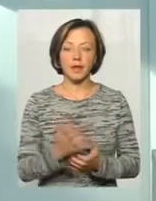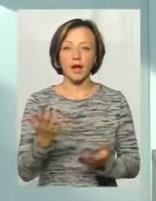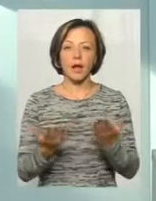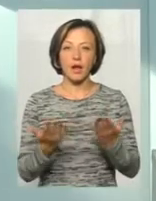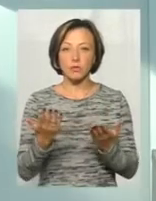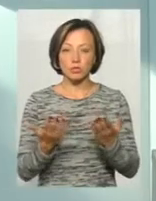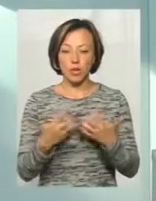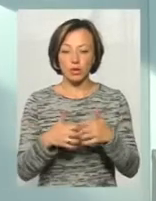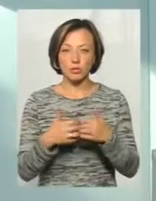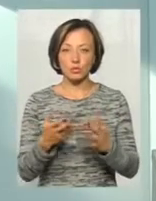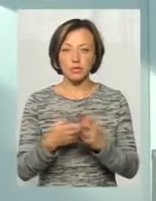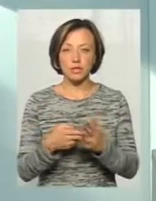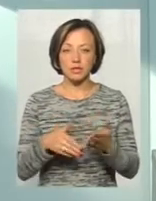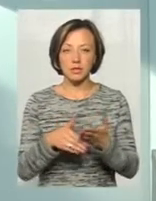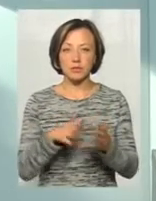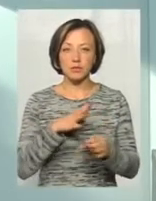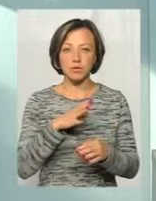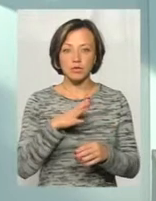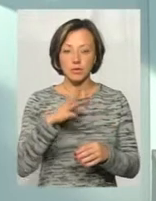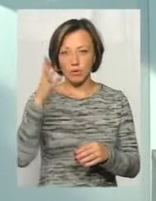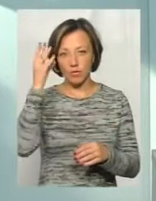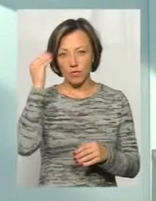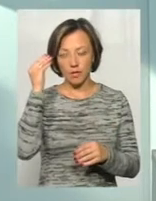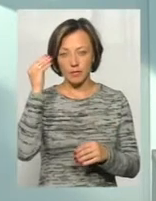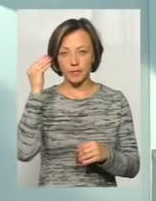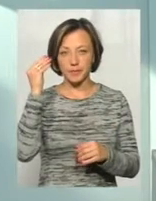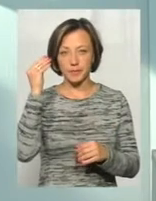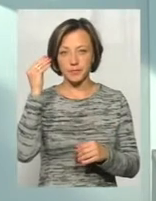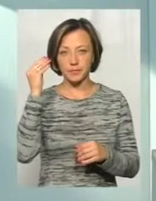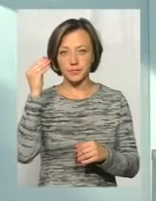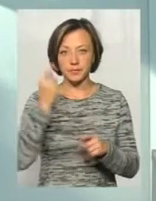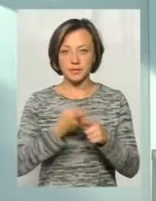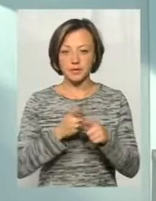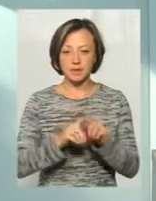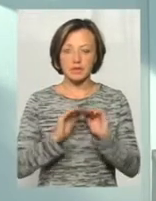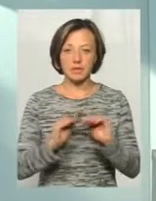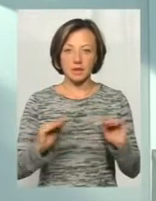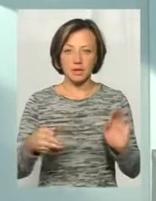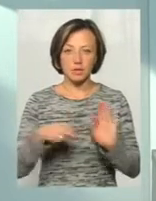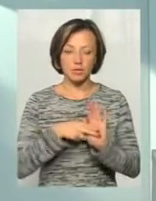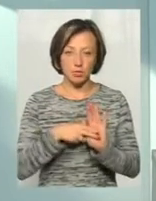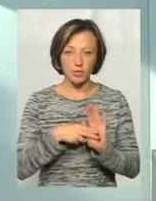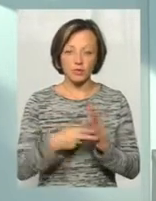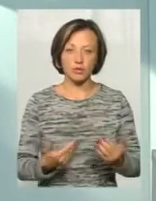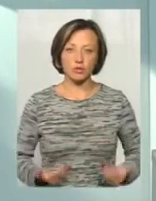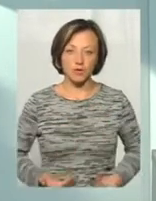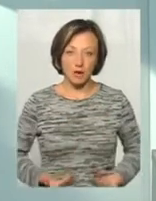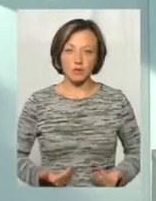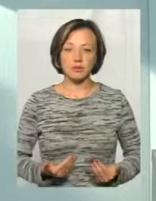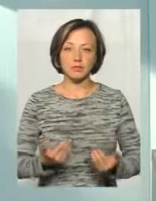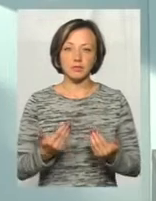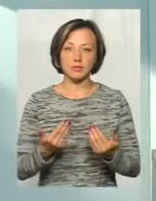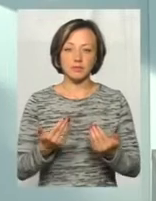субсидії проводився з урахуванням цих дітей, які були зареєстровані, які проживають, на яких, в